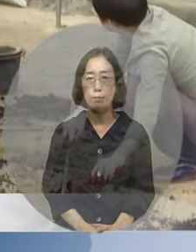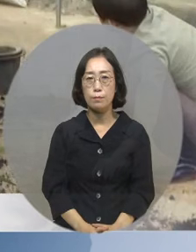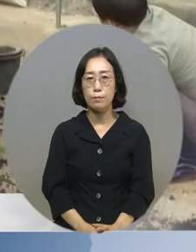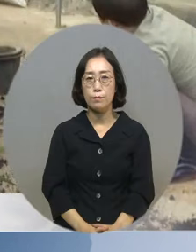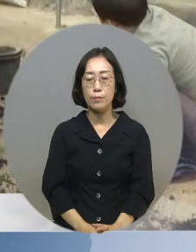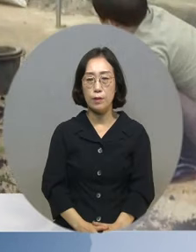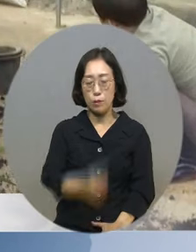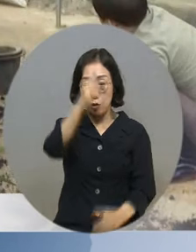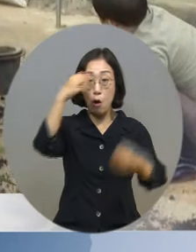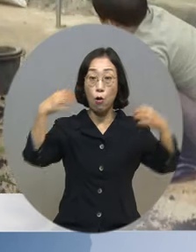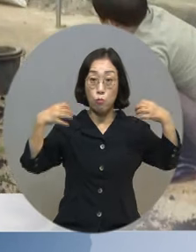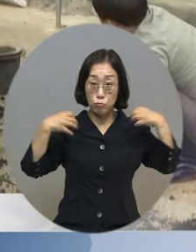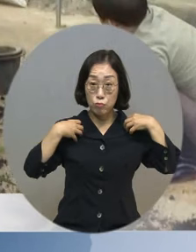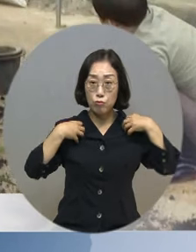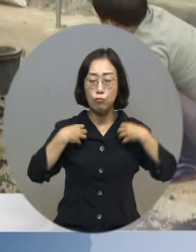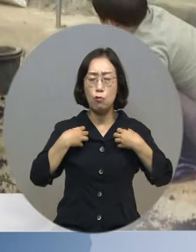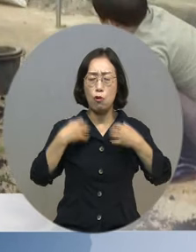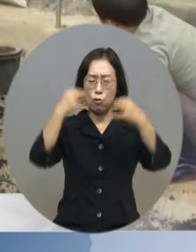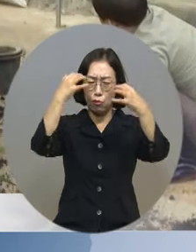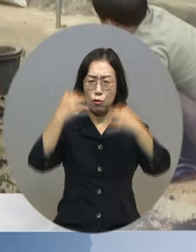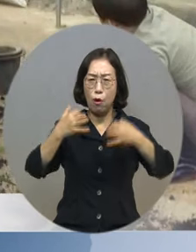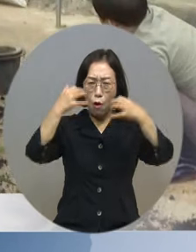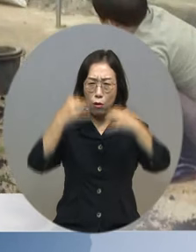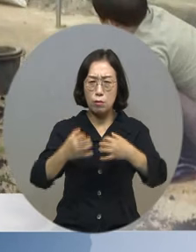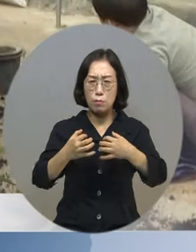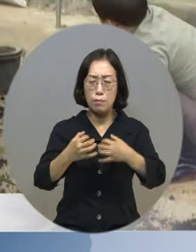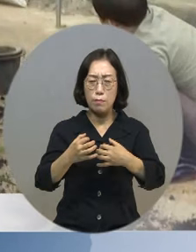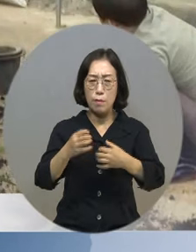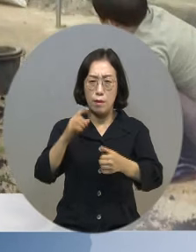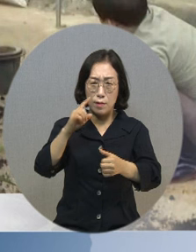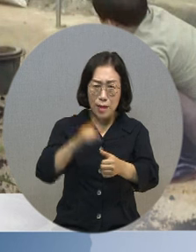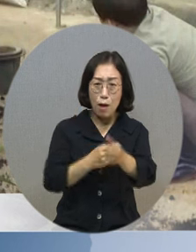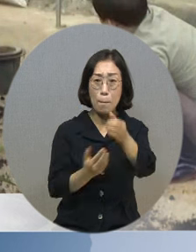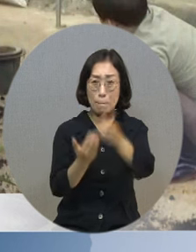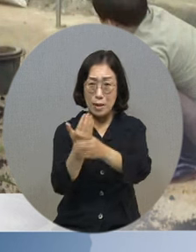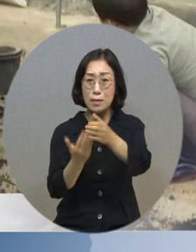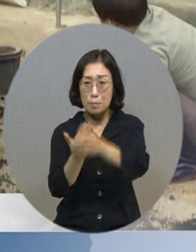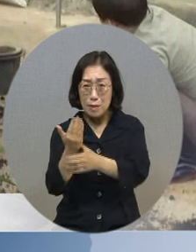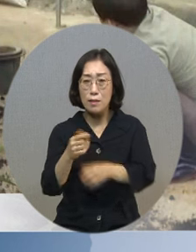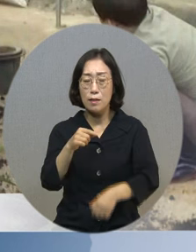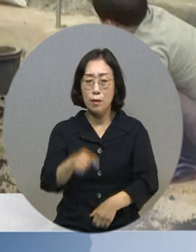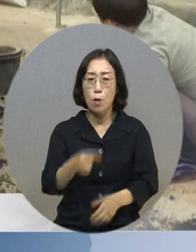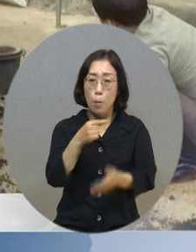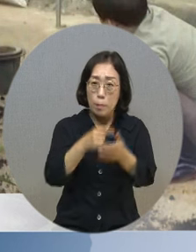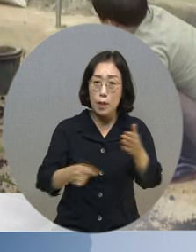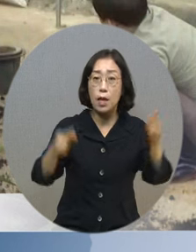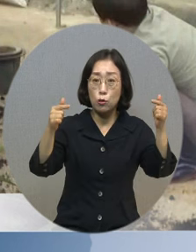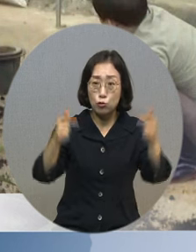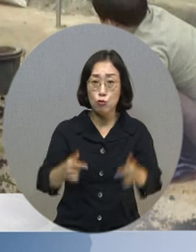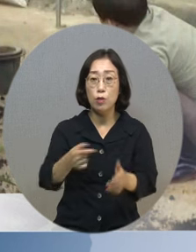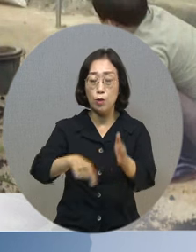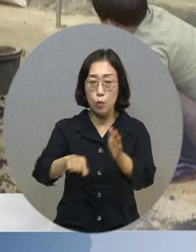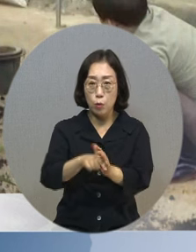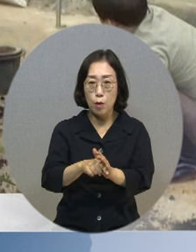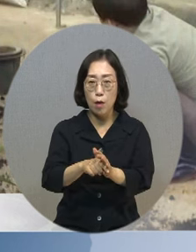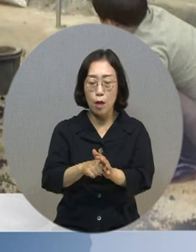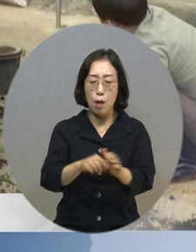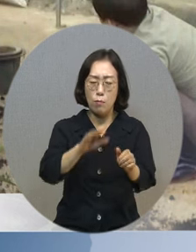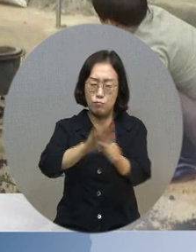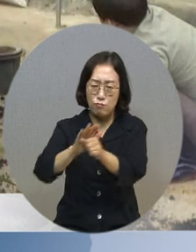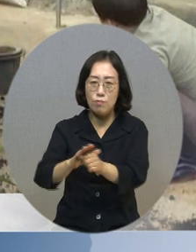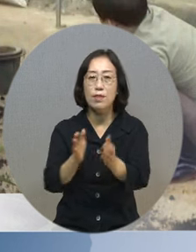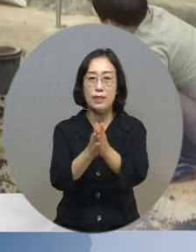행정안전부가 여름철 자주 발생하는 자연 재난과 재 피해를 최소화하기 위한 집중 지원을